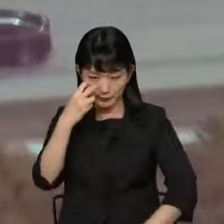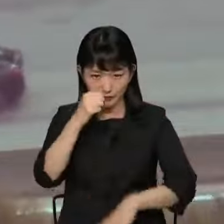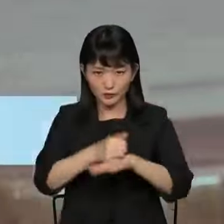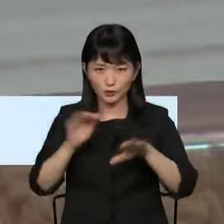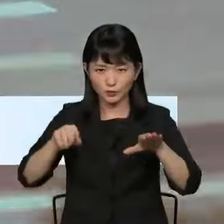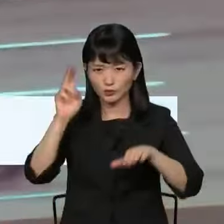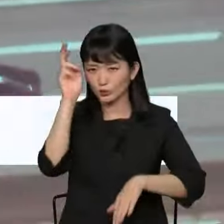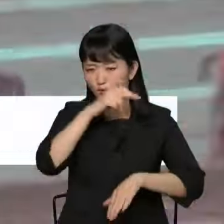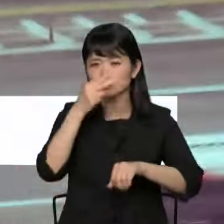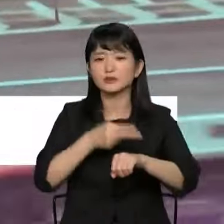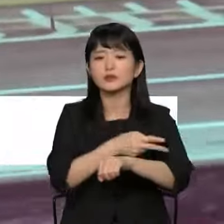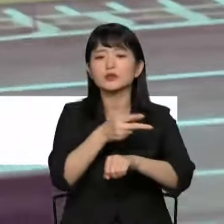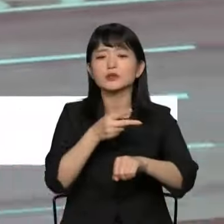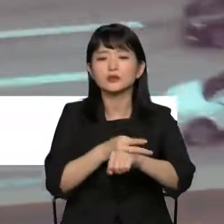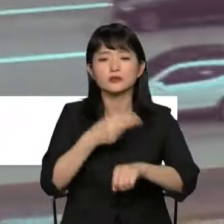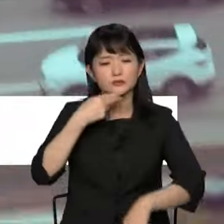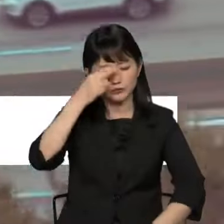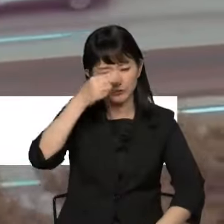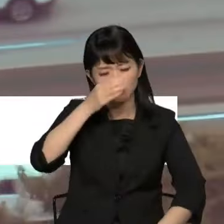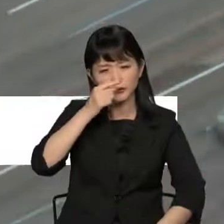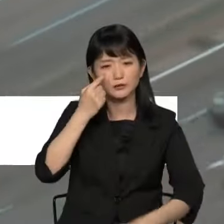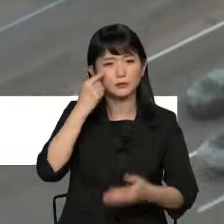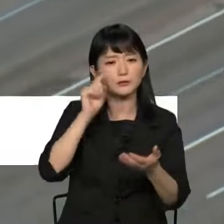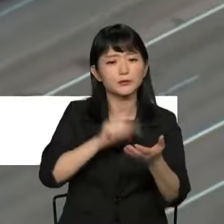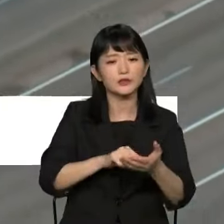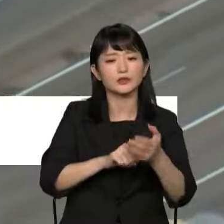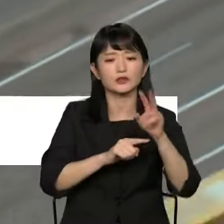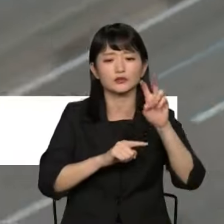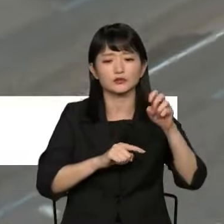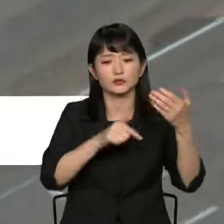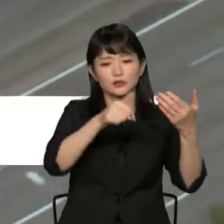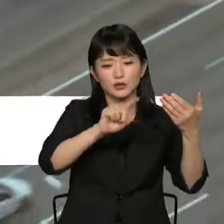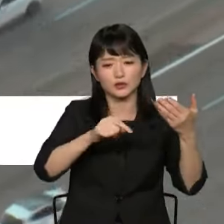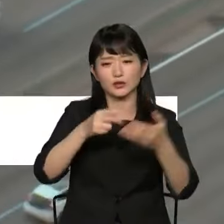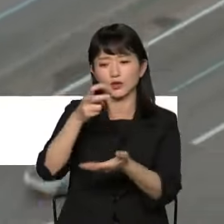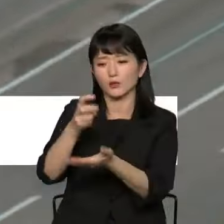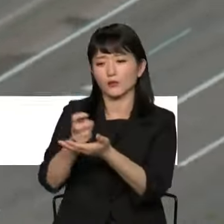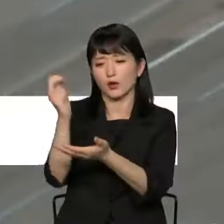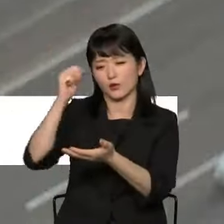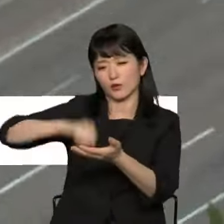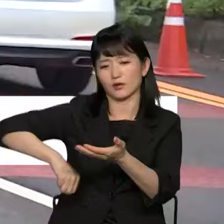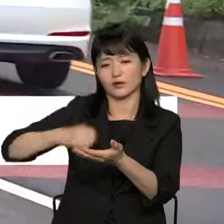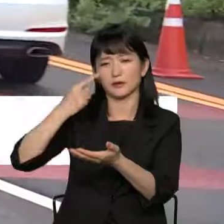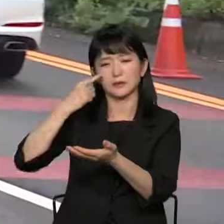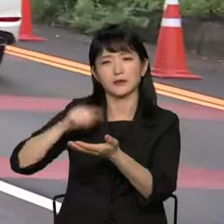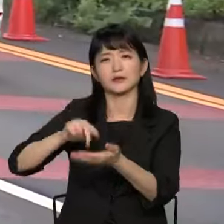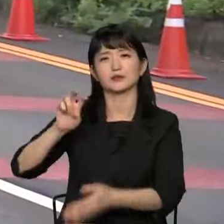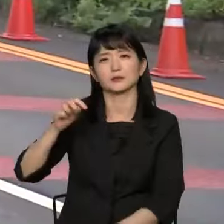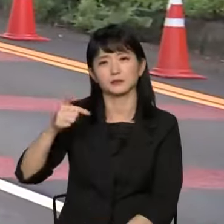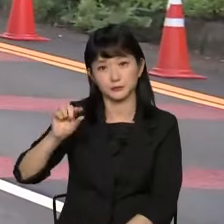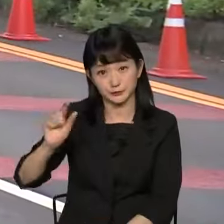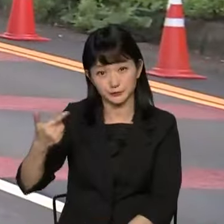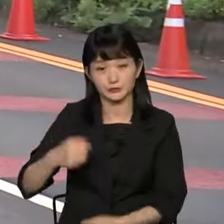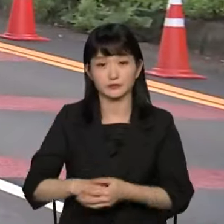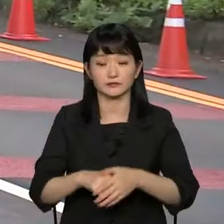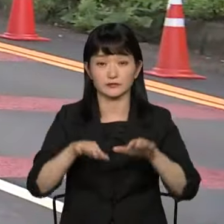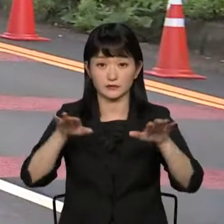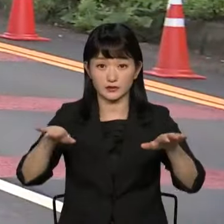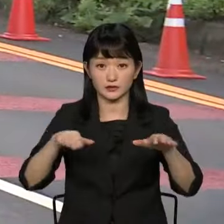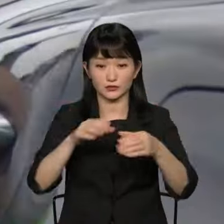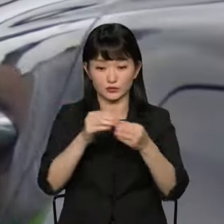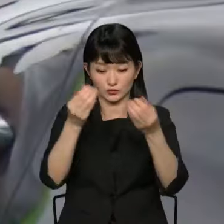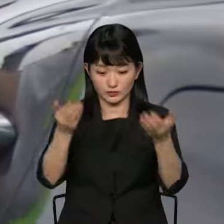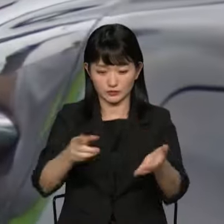2시간 동안에만 음주운전 29건, 교통법규 위반 26건이 적발됐습니다. 경찰은 이번 추석 연휴